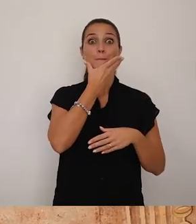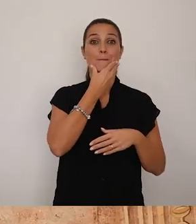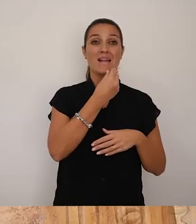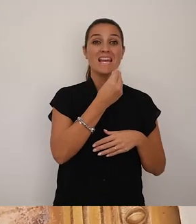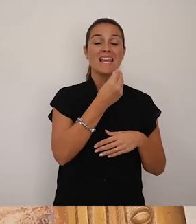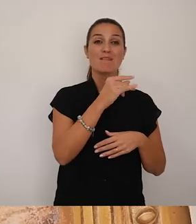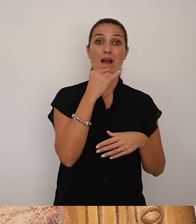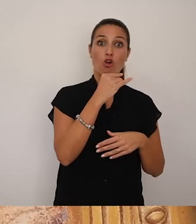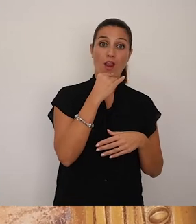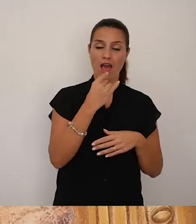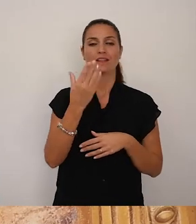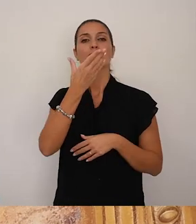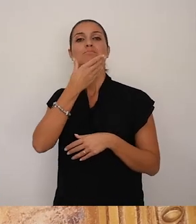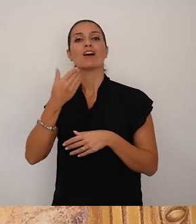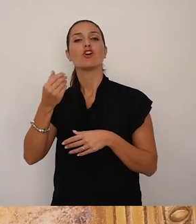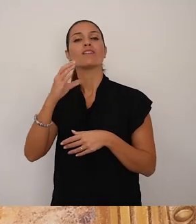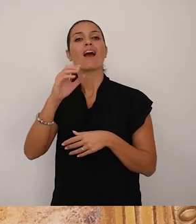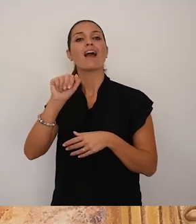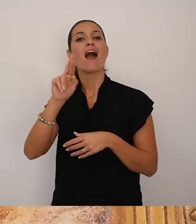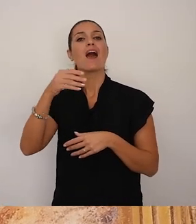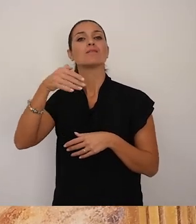e la Madonna del Carmine.